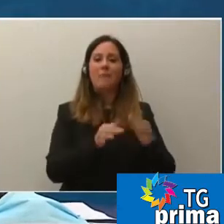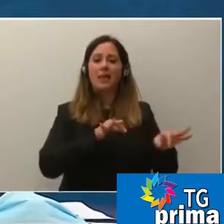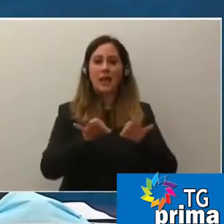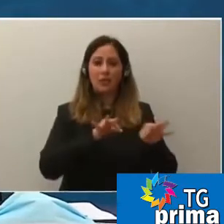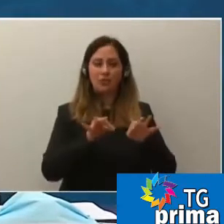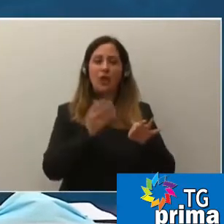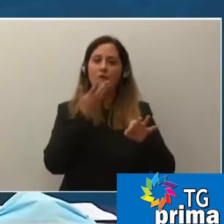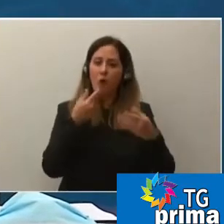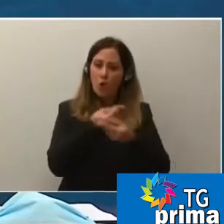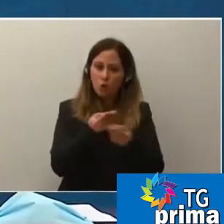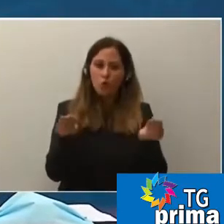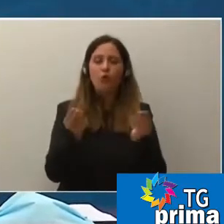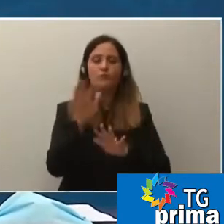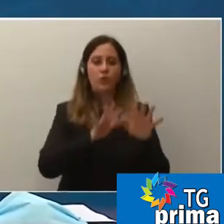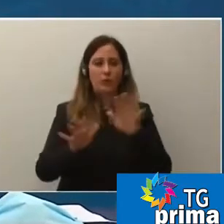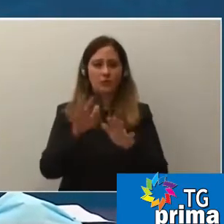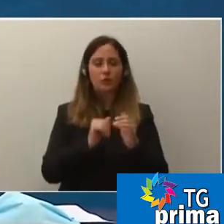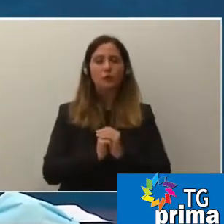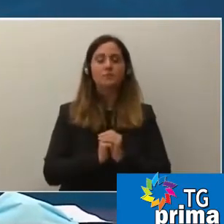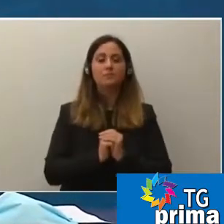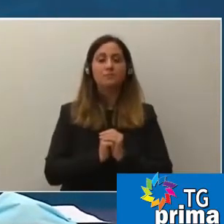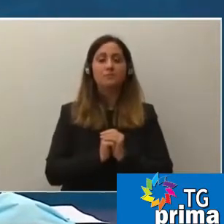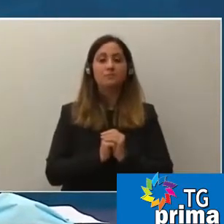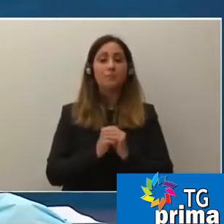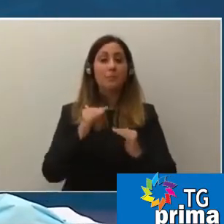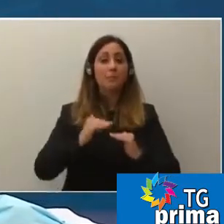Le decisioni di stamattina